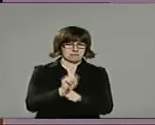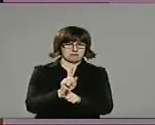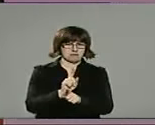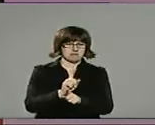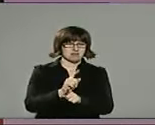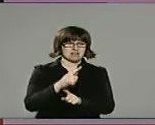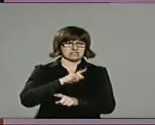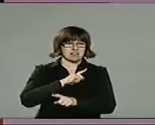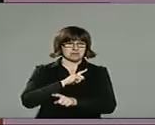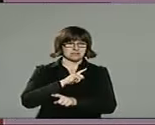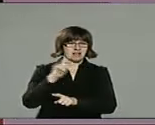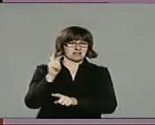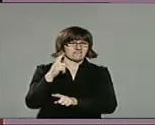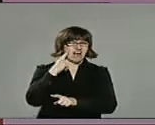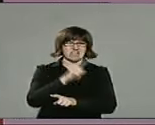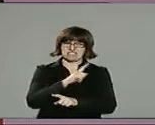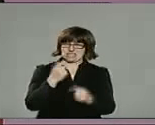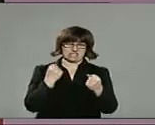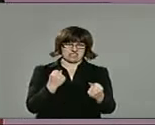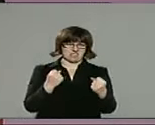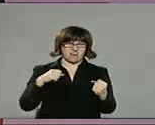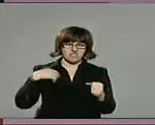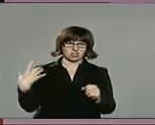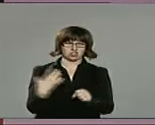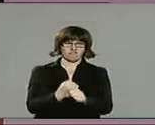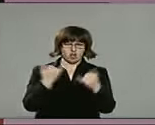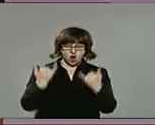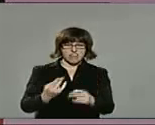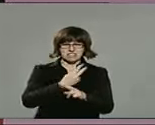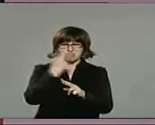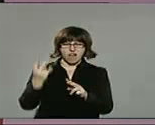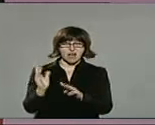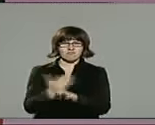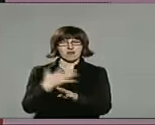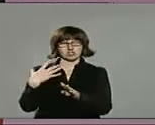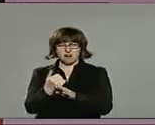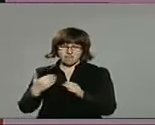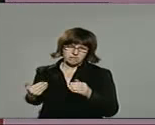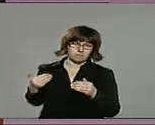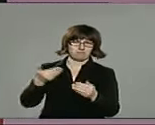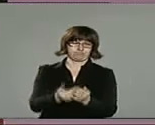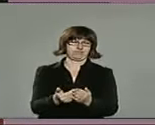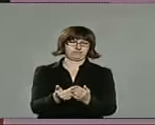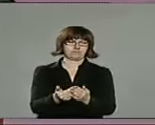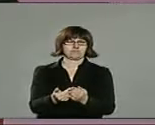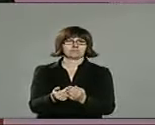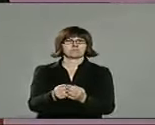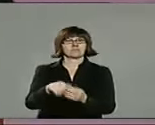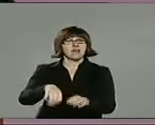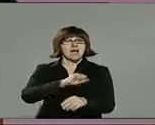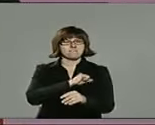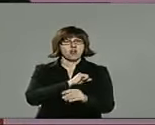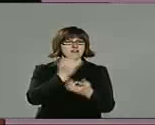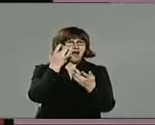da war ich mir keineswegs sicher, dass wir schon heute nach 2 Jahren so weit sein würden. Wir können unsere Erfolge